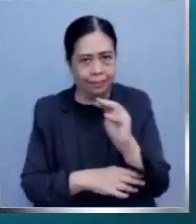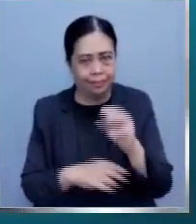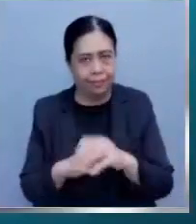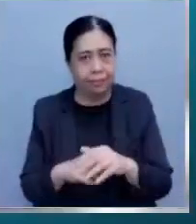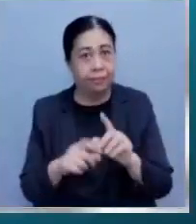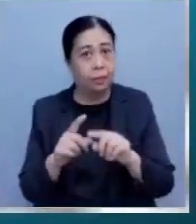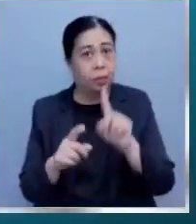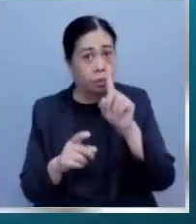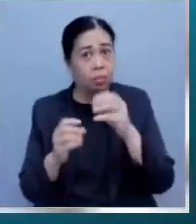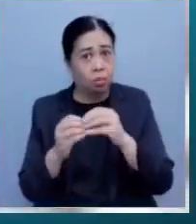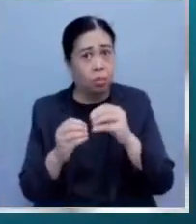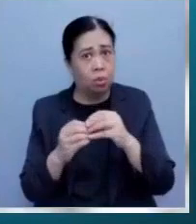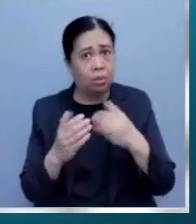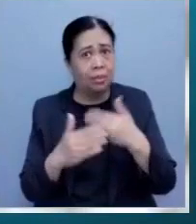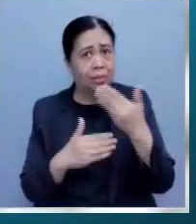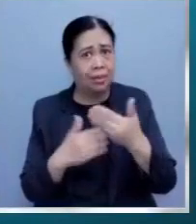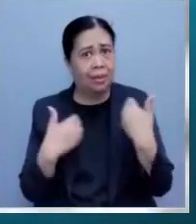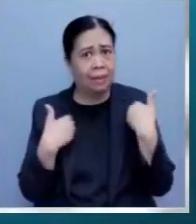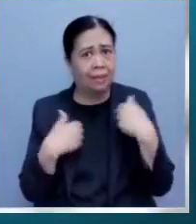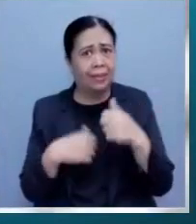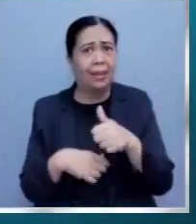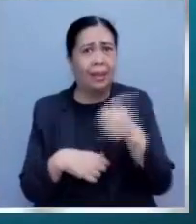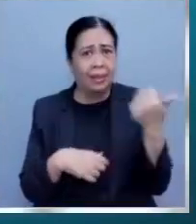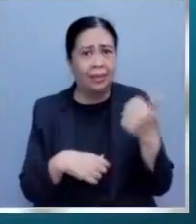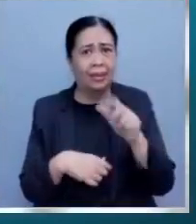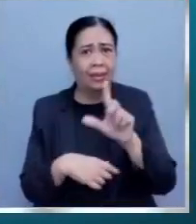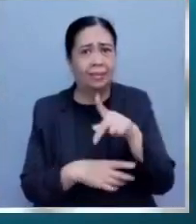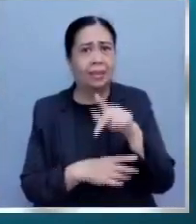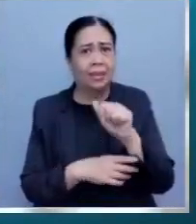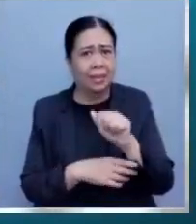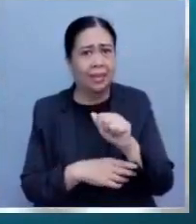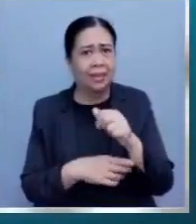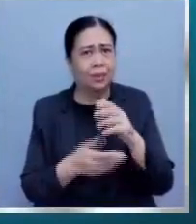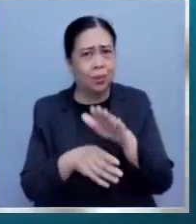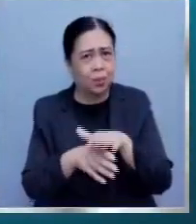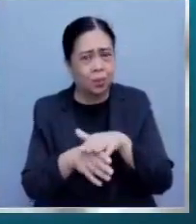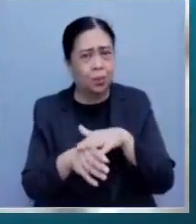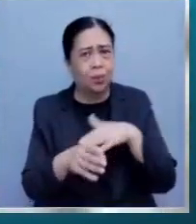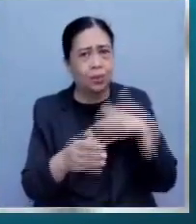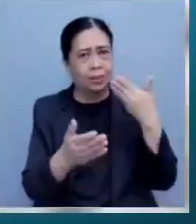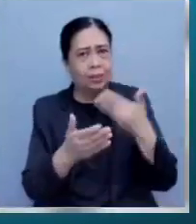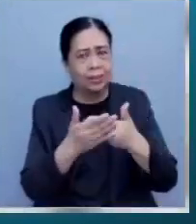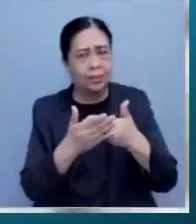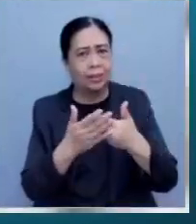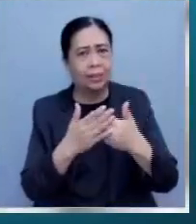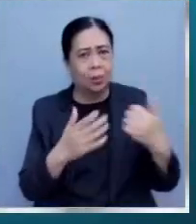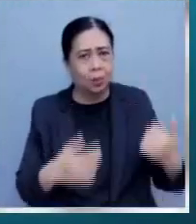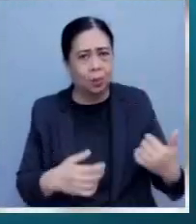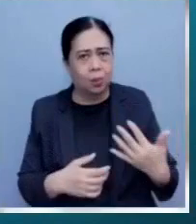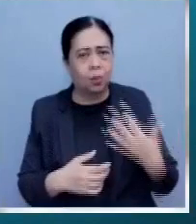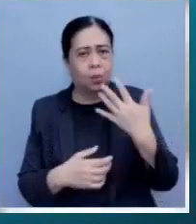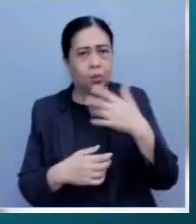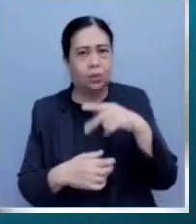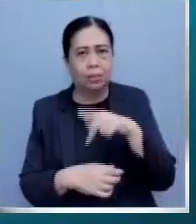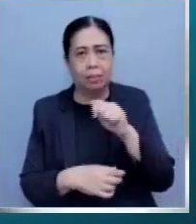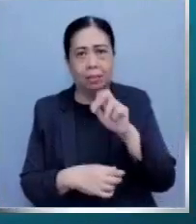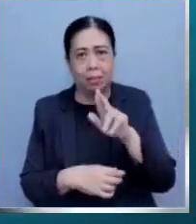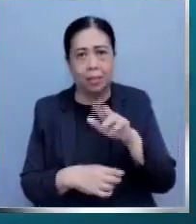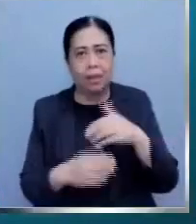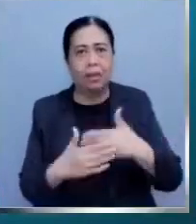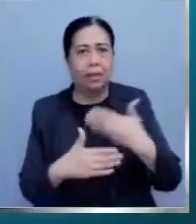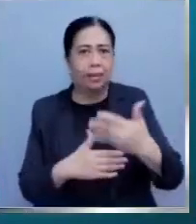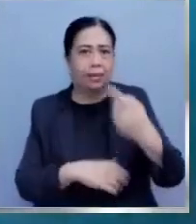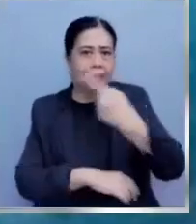pang dapat paghandaan dahil may bagong LPA na unti-unting lumalapit at nagbabadyang pumasok sa PAR sa mga susunod na